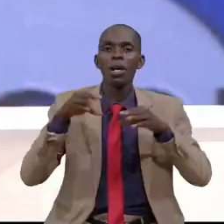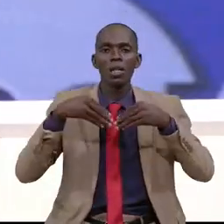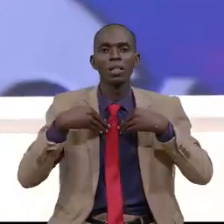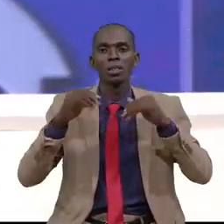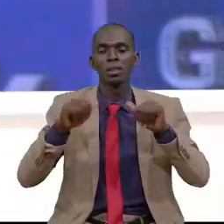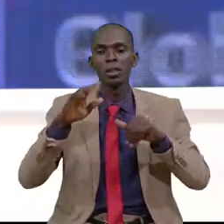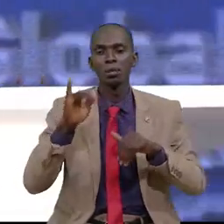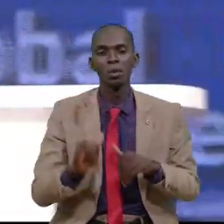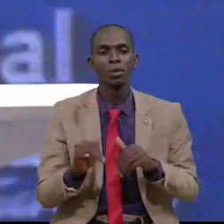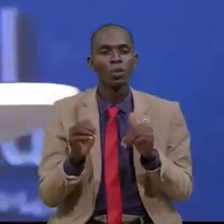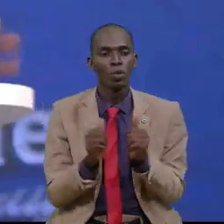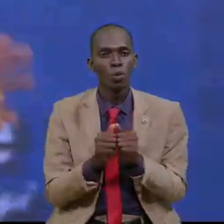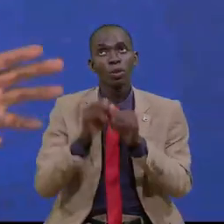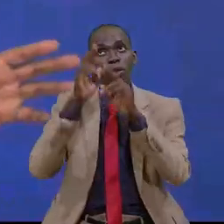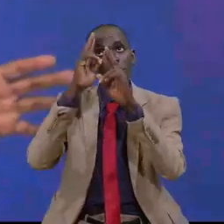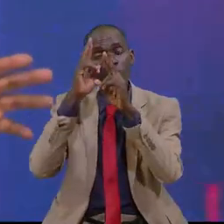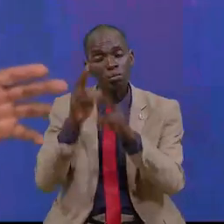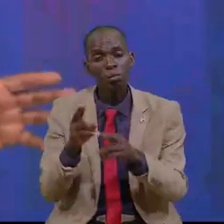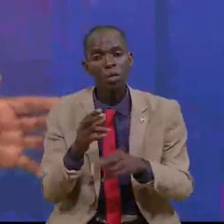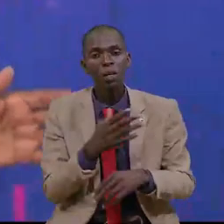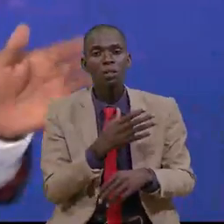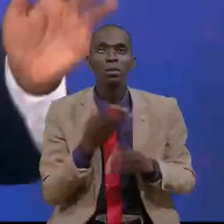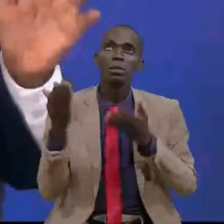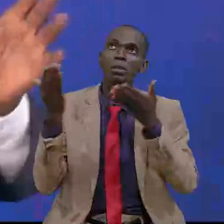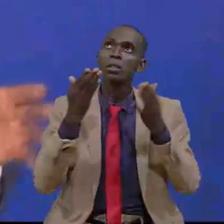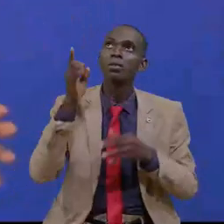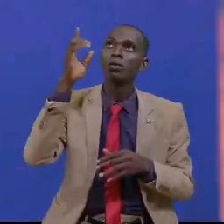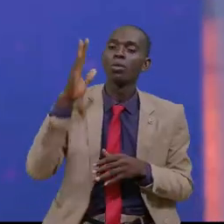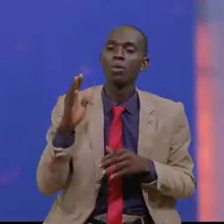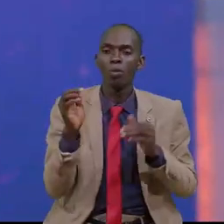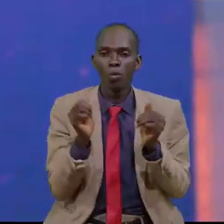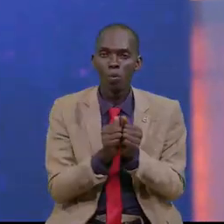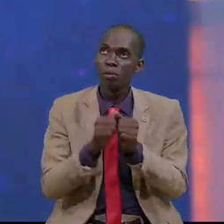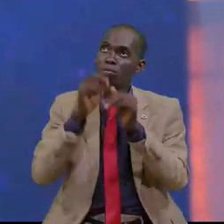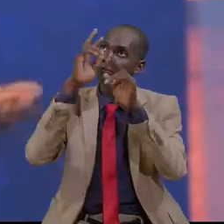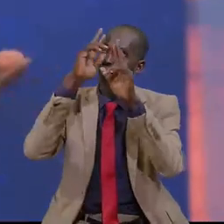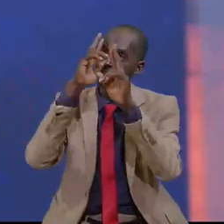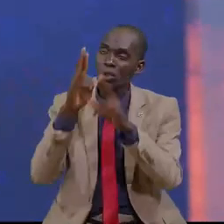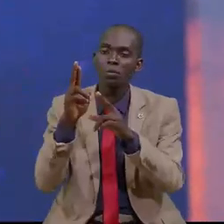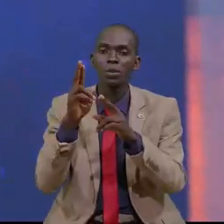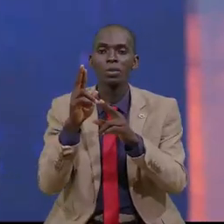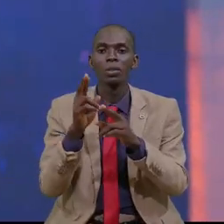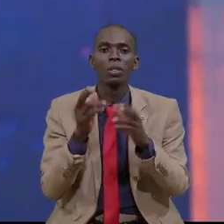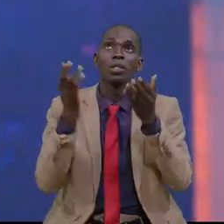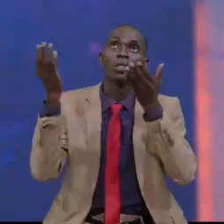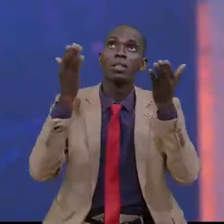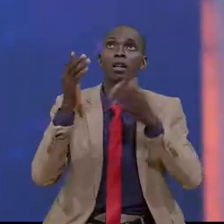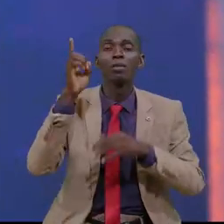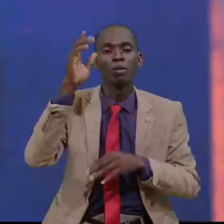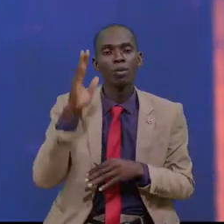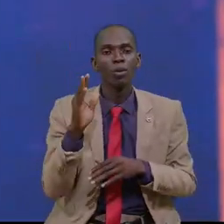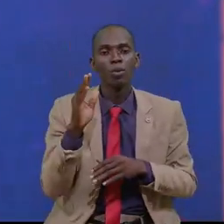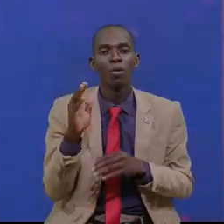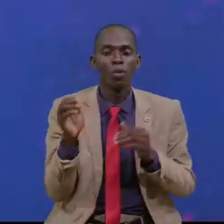agréable, avec piété et avec crainte. Servir Dieu avec piété, rendre